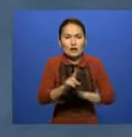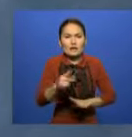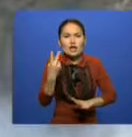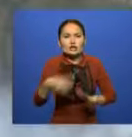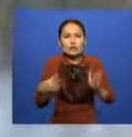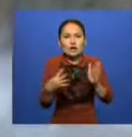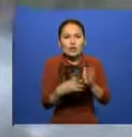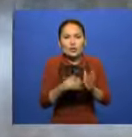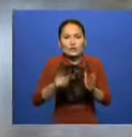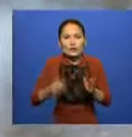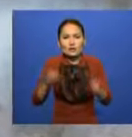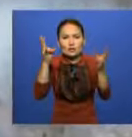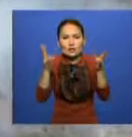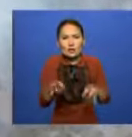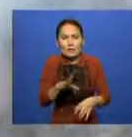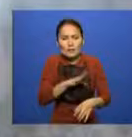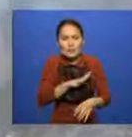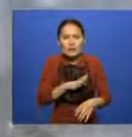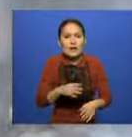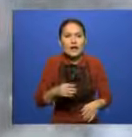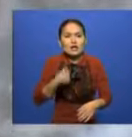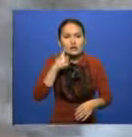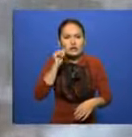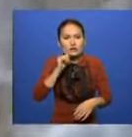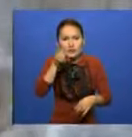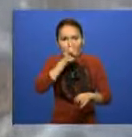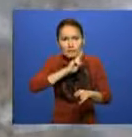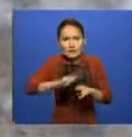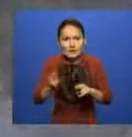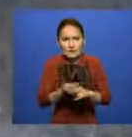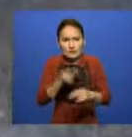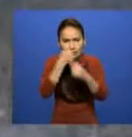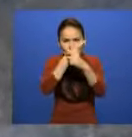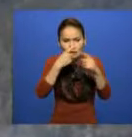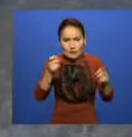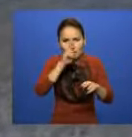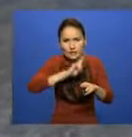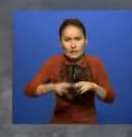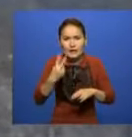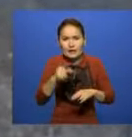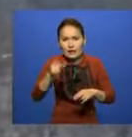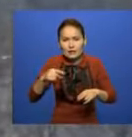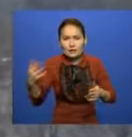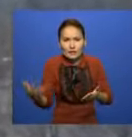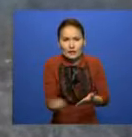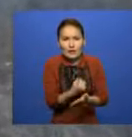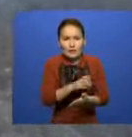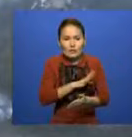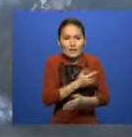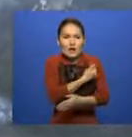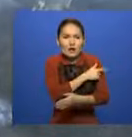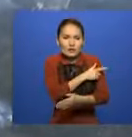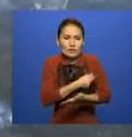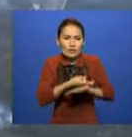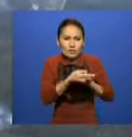адамға жетті. Олардың көбі өрт сөндірушілер. Кеше үстісіз жоғалып кеткен 2 адам табылды. Дәрігерлер олардың жағдайы бір қалыпты екенін